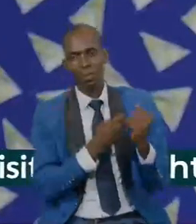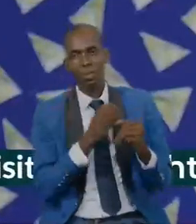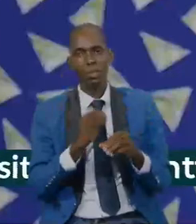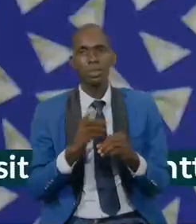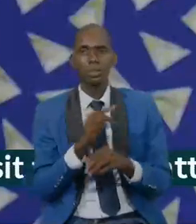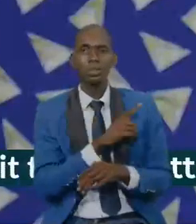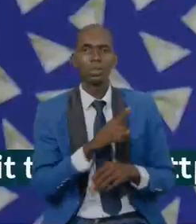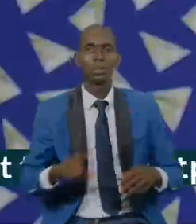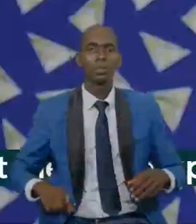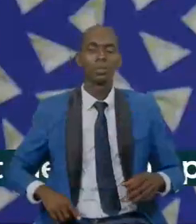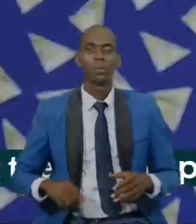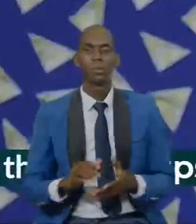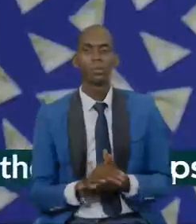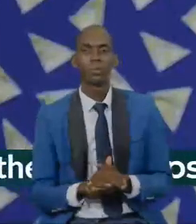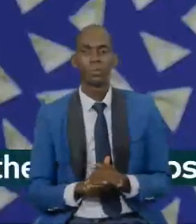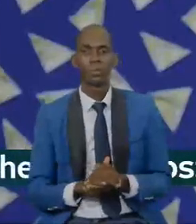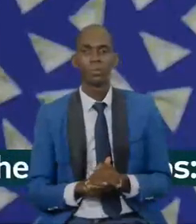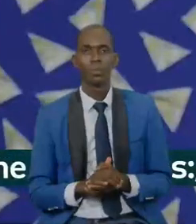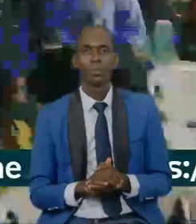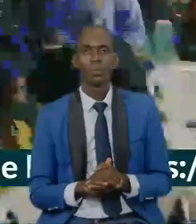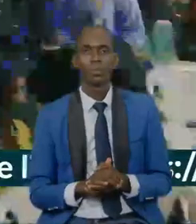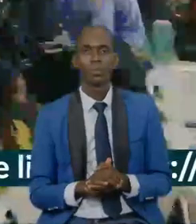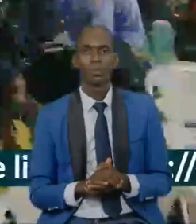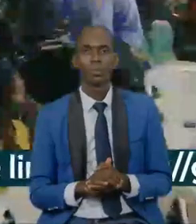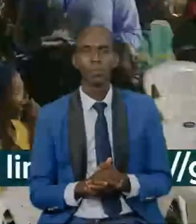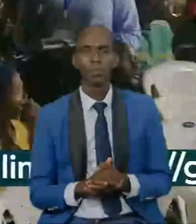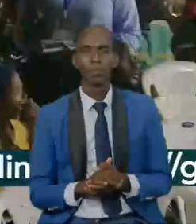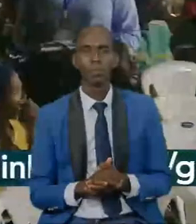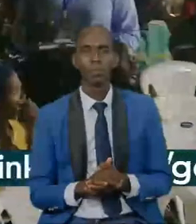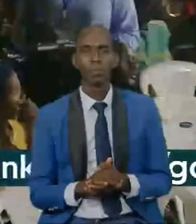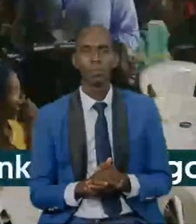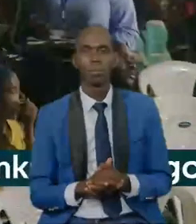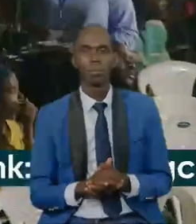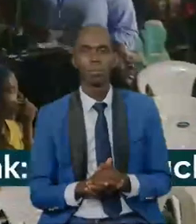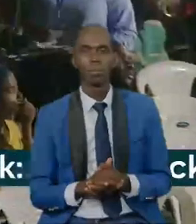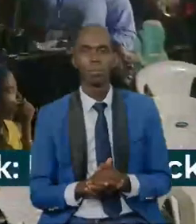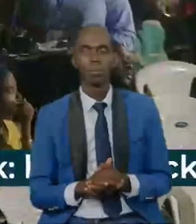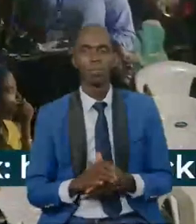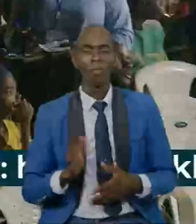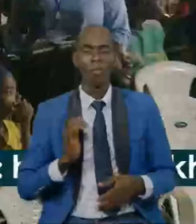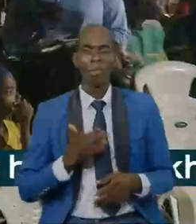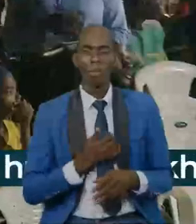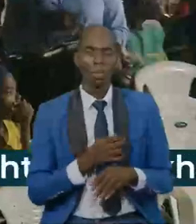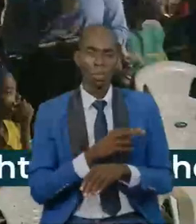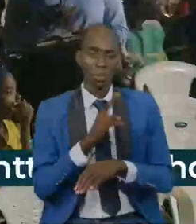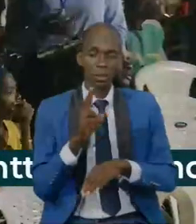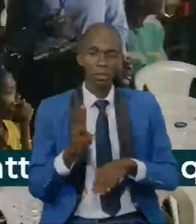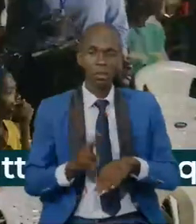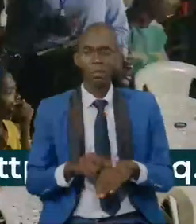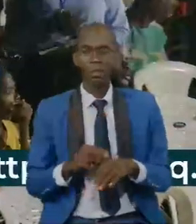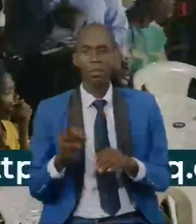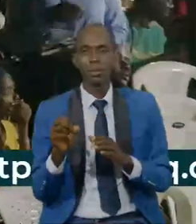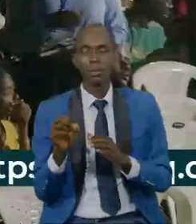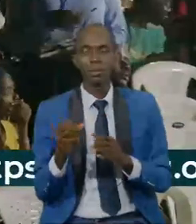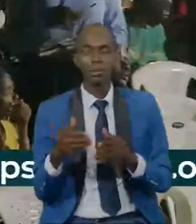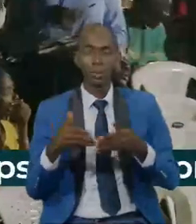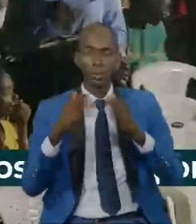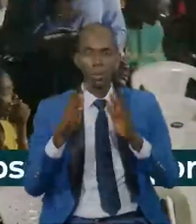toutes vos coordonnées. Je sais que vous avez reçu le salut authentique du Seigneur. C'est